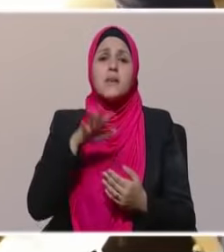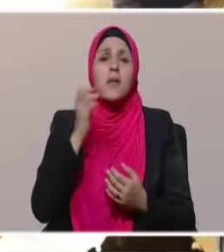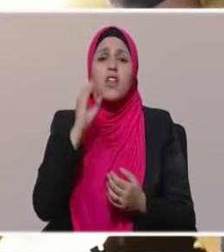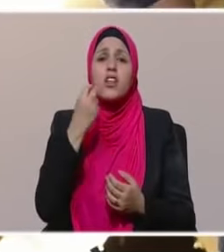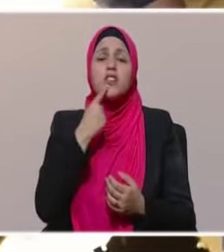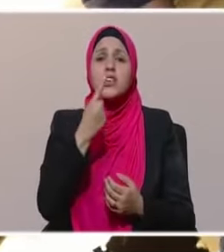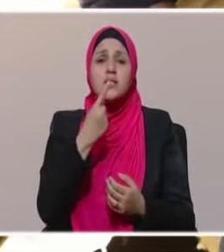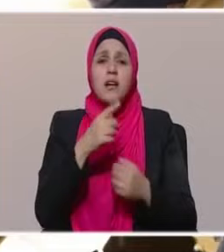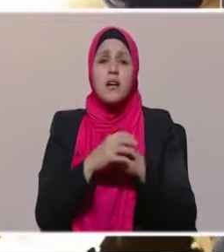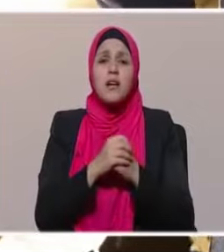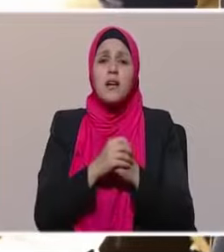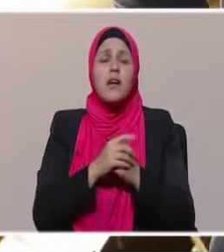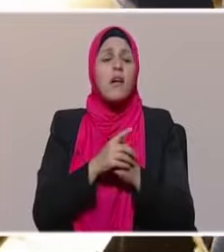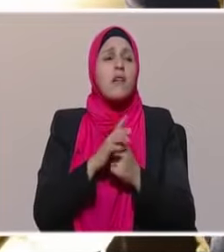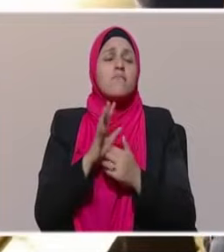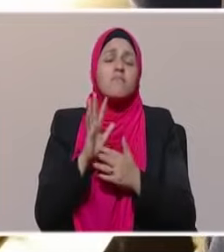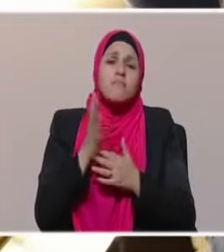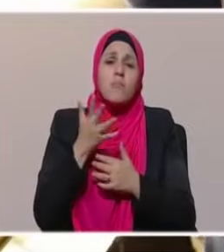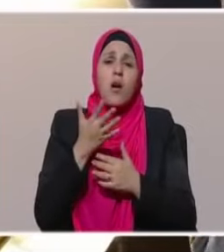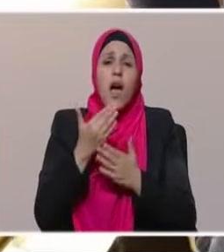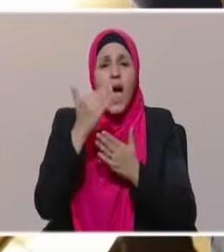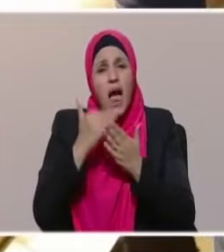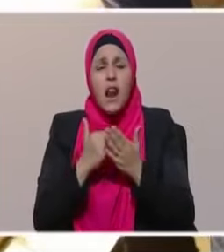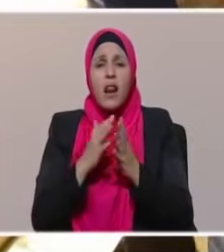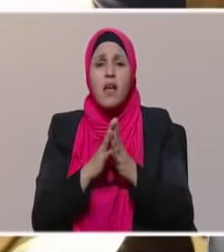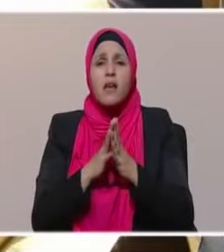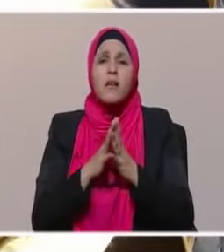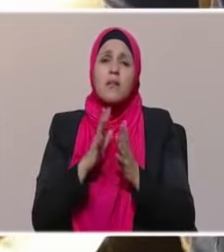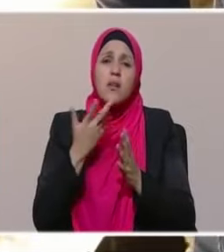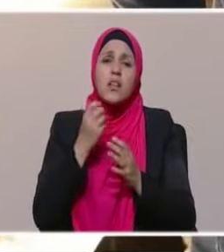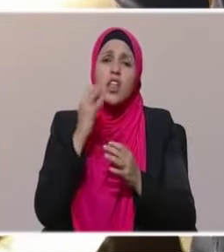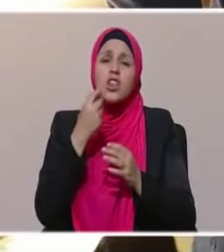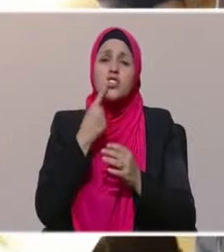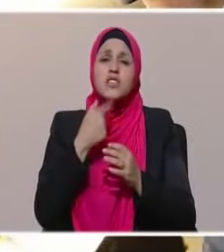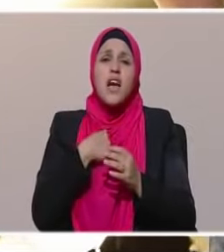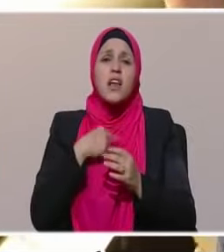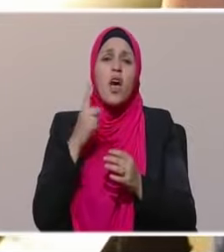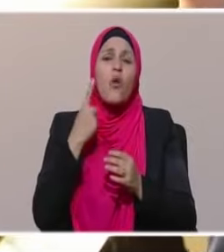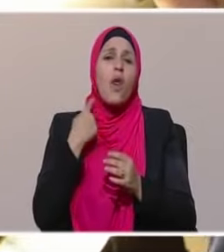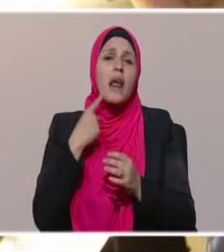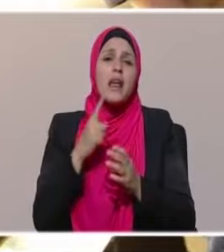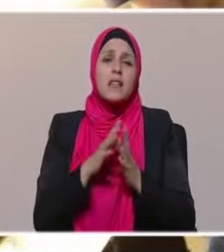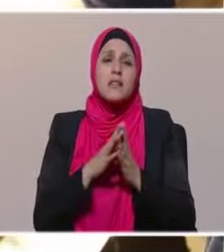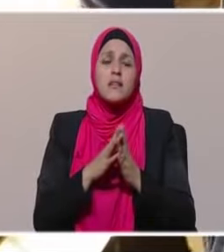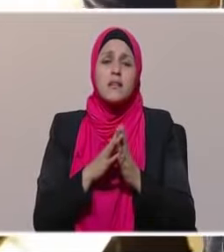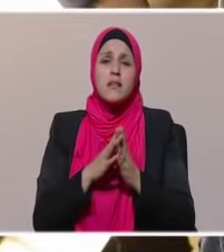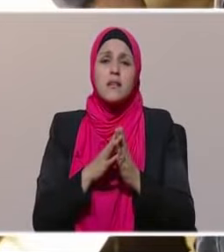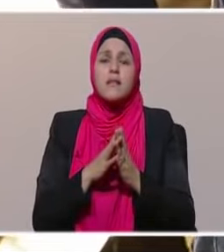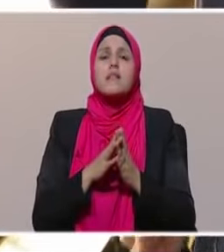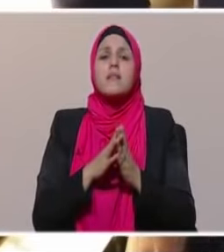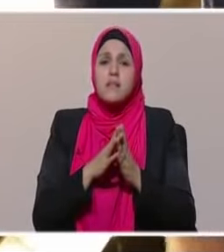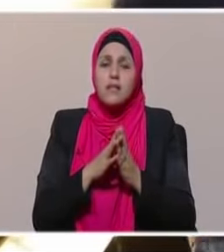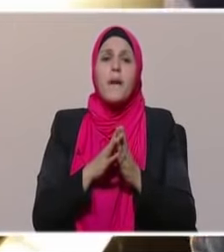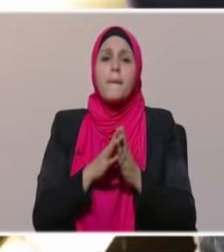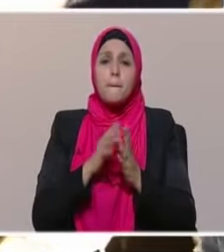سنة؟ لا كان قليل تقريبا، من برضو 13 سنة كنت في الاعدادي تقريبا. طب